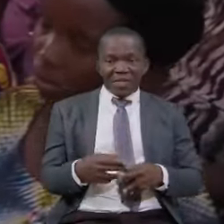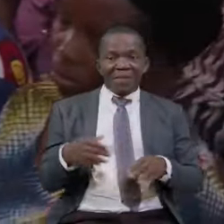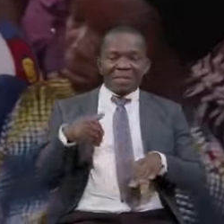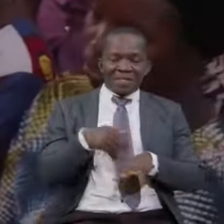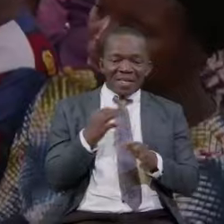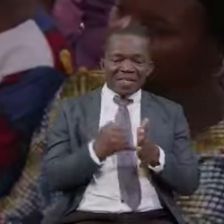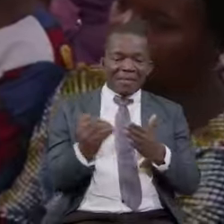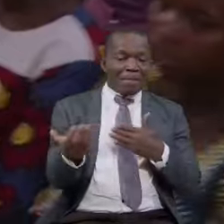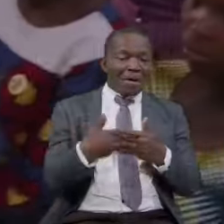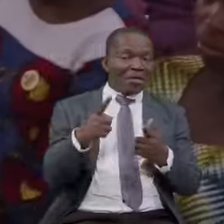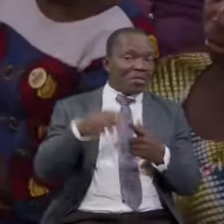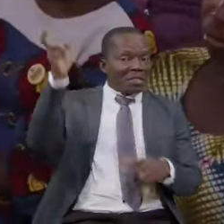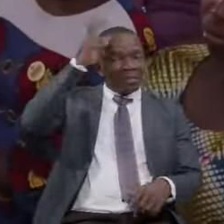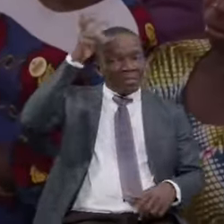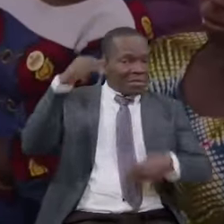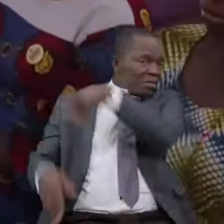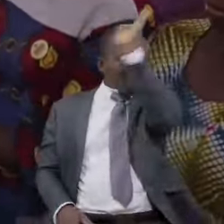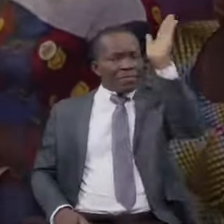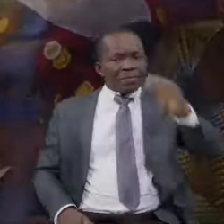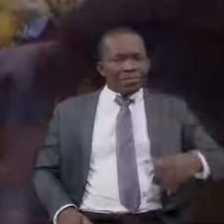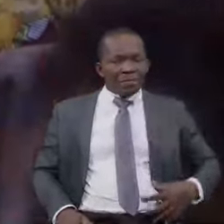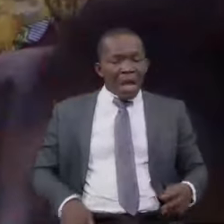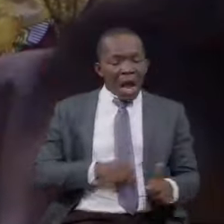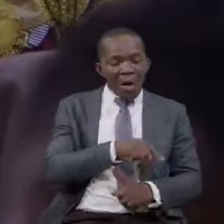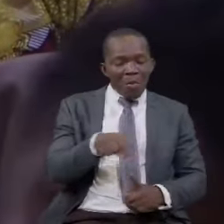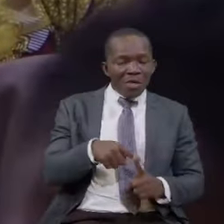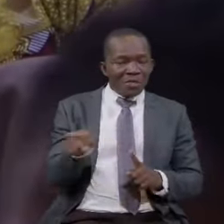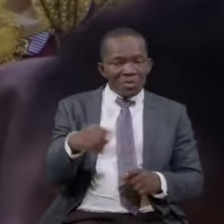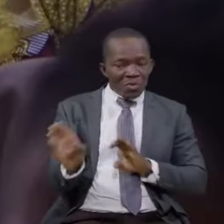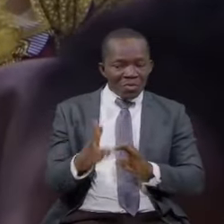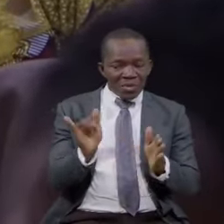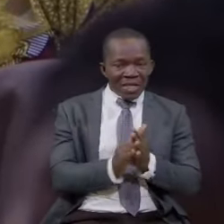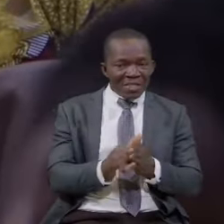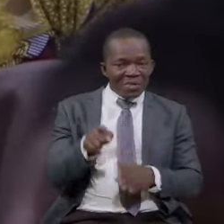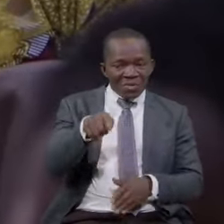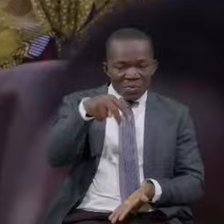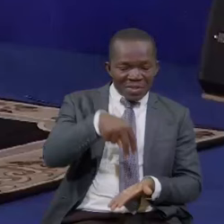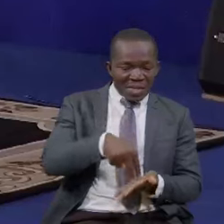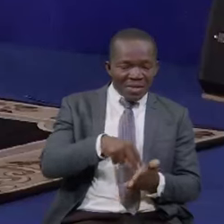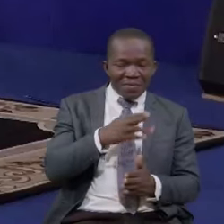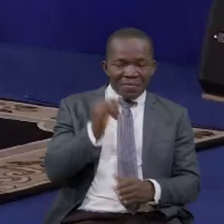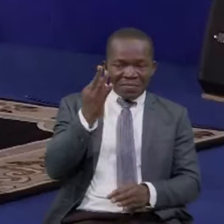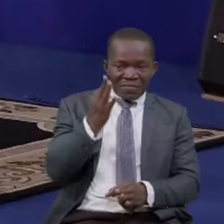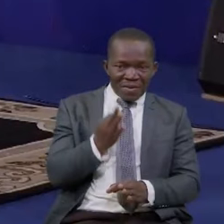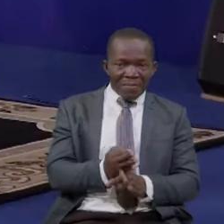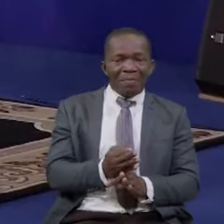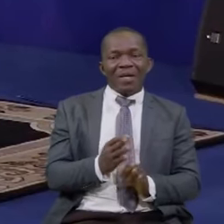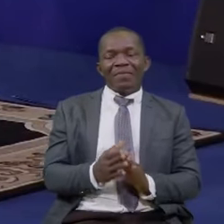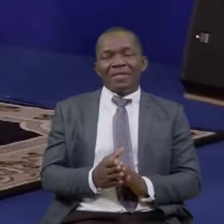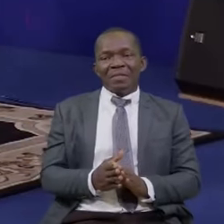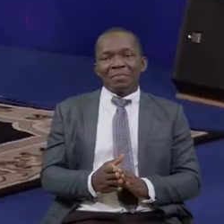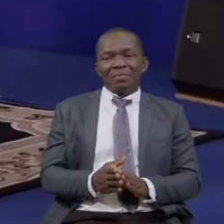l'envoyeur et quand tu le fais tu tiendras ferme par la foi tu dois